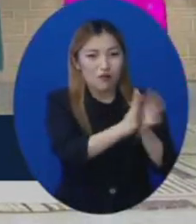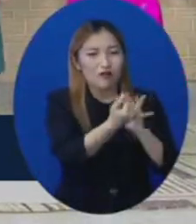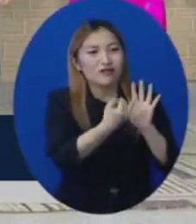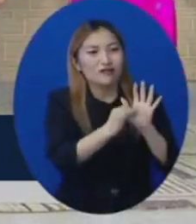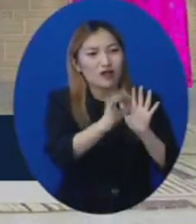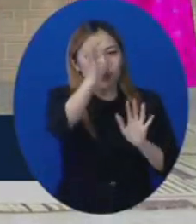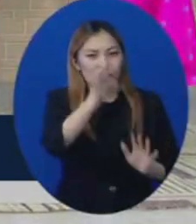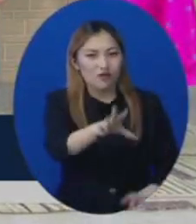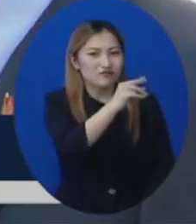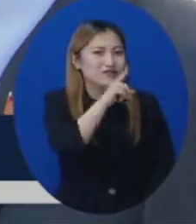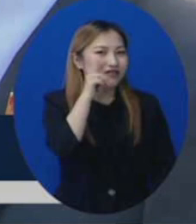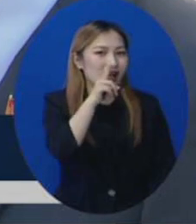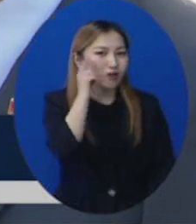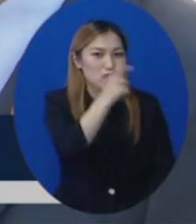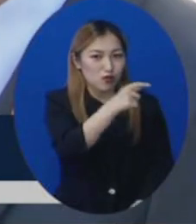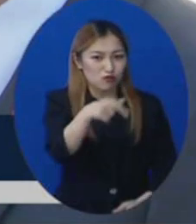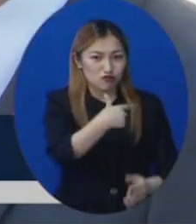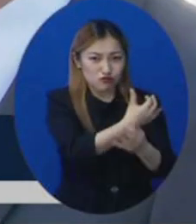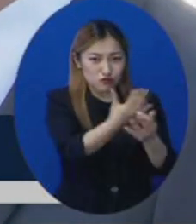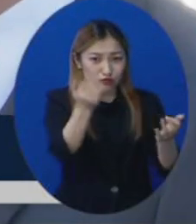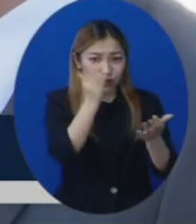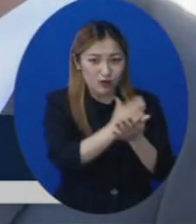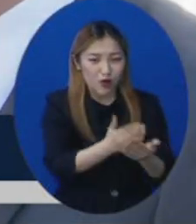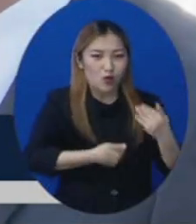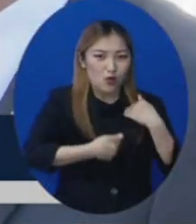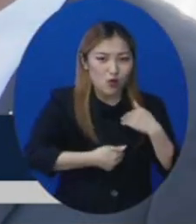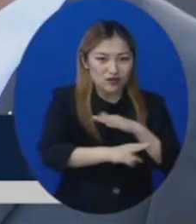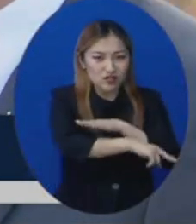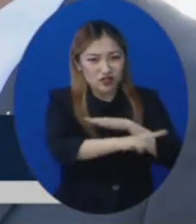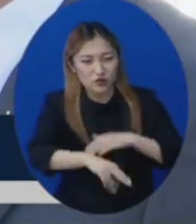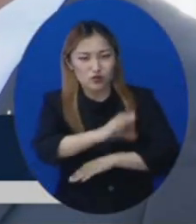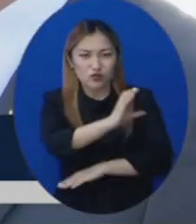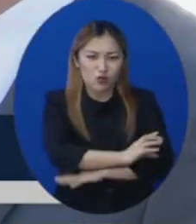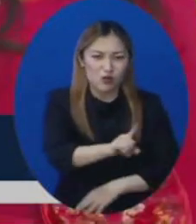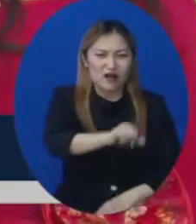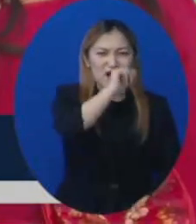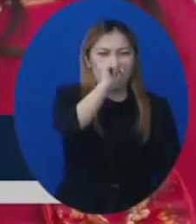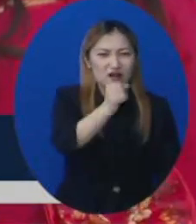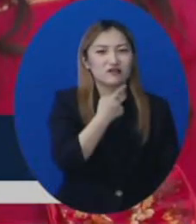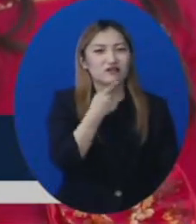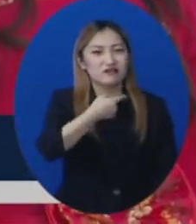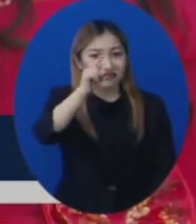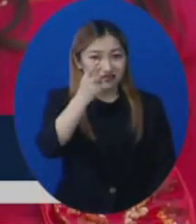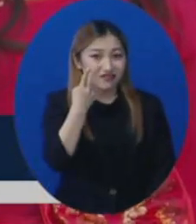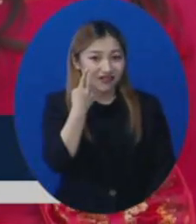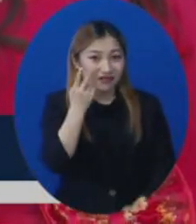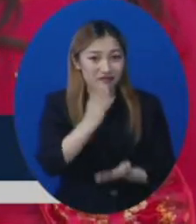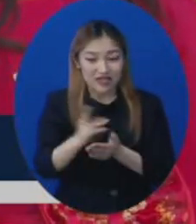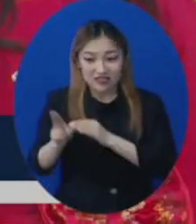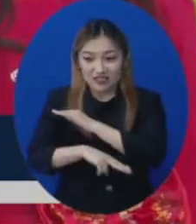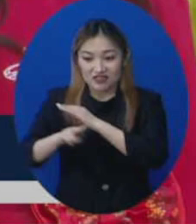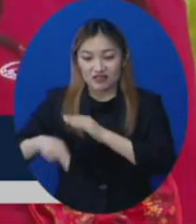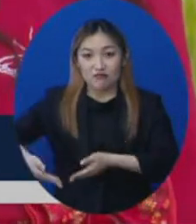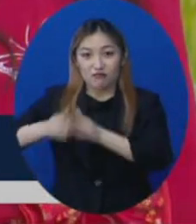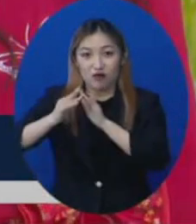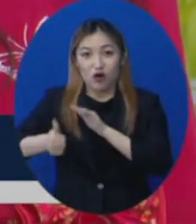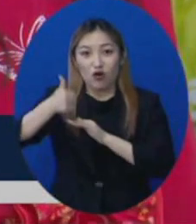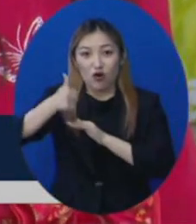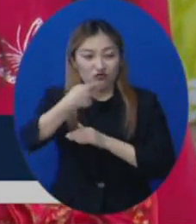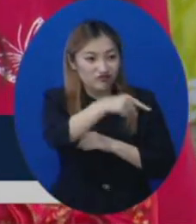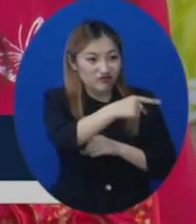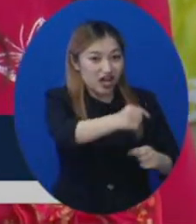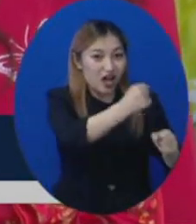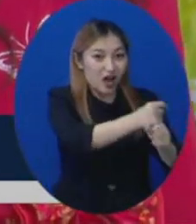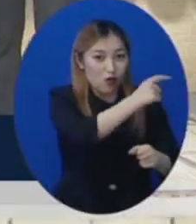боловсруулалт эзлэхээ. Тиймээс ажилчдын дунд хүүхдийн цэцэрлэг сургуулийн асуудал хамгийн их тулгамддаг байна. Цэцэрлэг ашиглалтад орсноор тус эмнэлгийн ажилтан